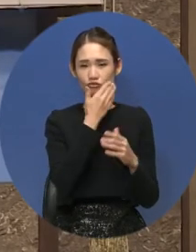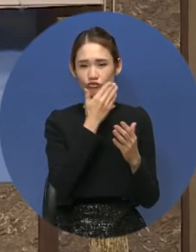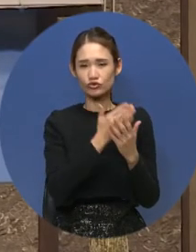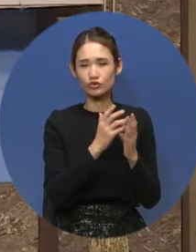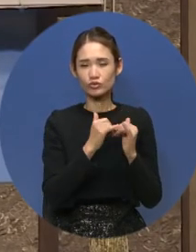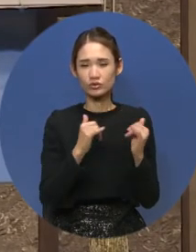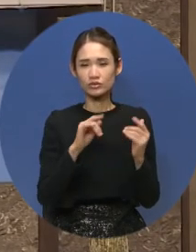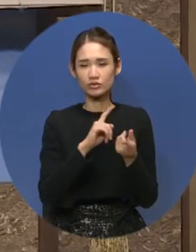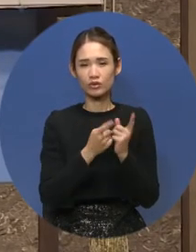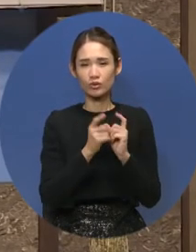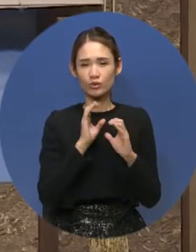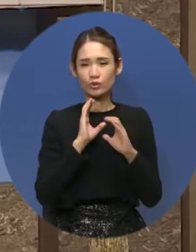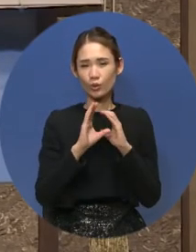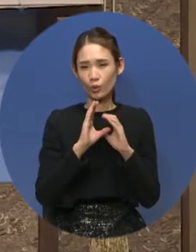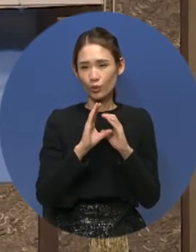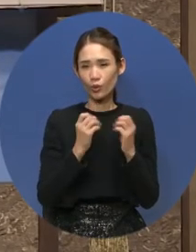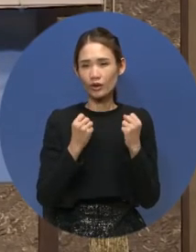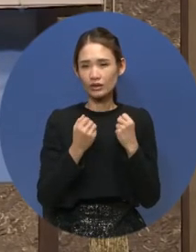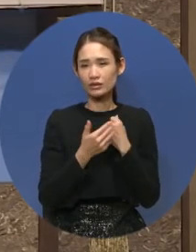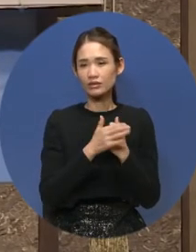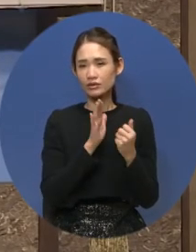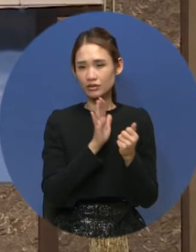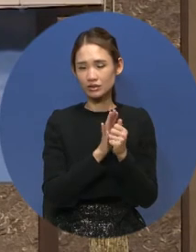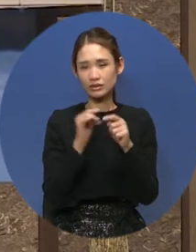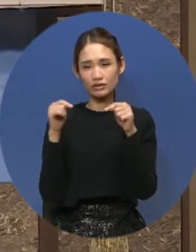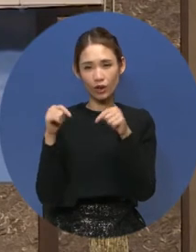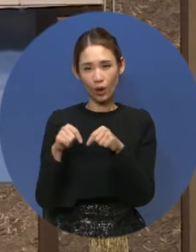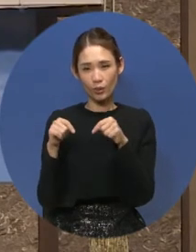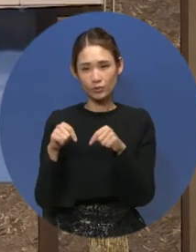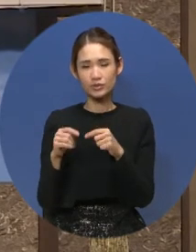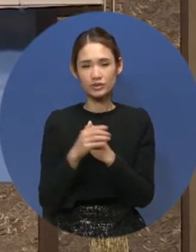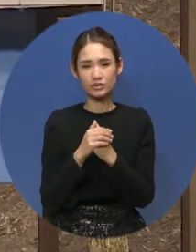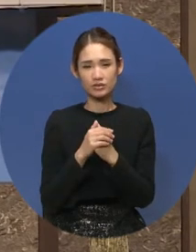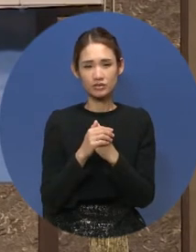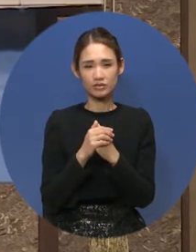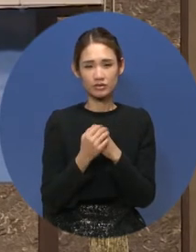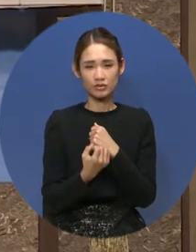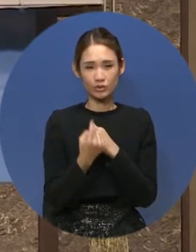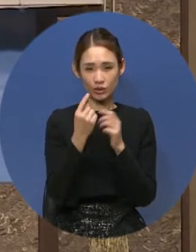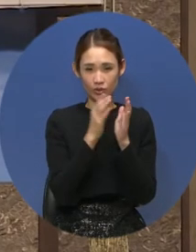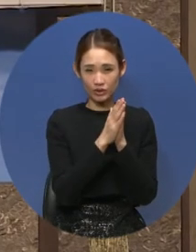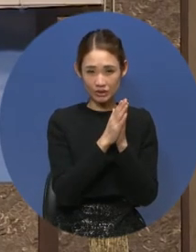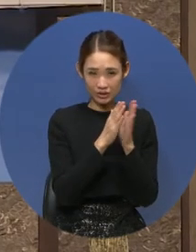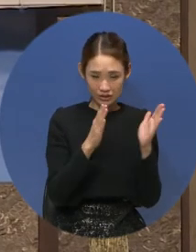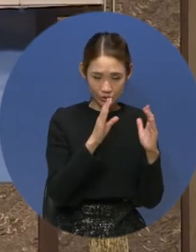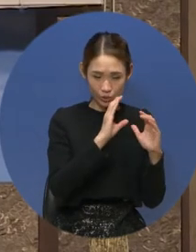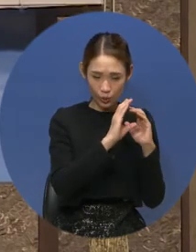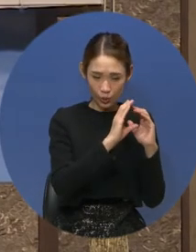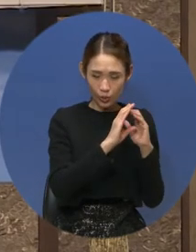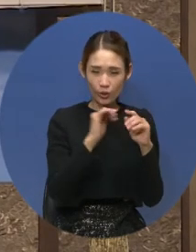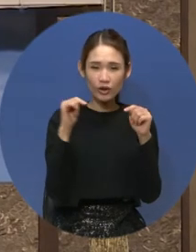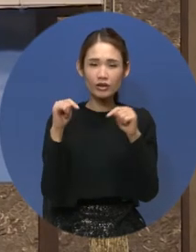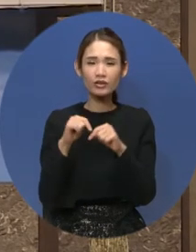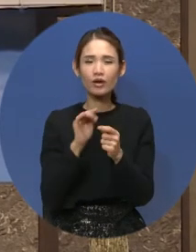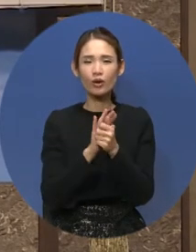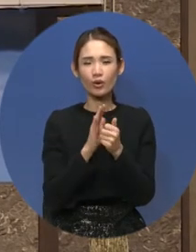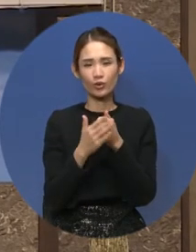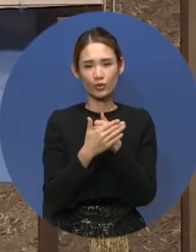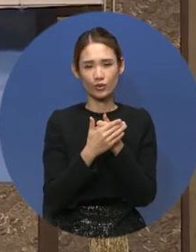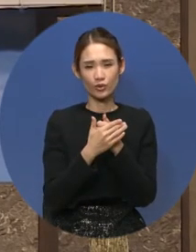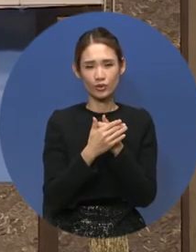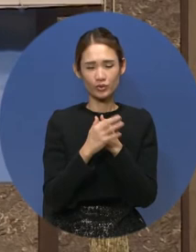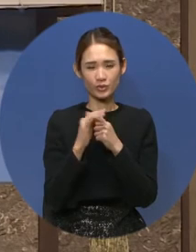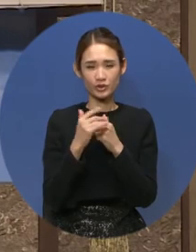구민분들하고 소통하고 함께 협치하는 겁니다. 예. 그 시작이 바로 이제 소통과 협치라고 생각하고요. 네. 민선